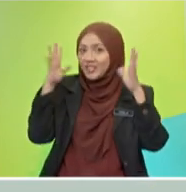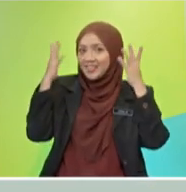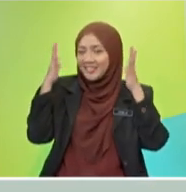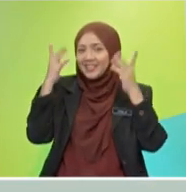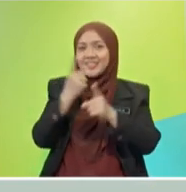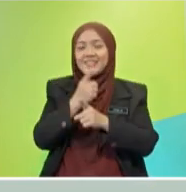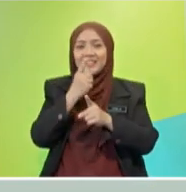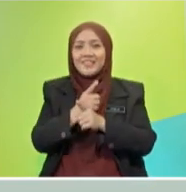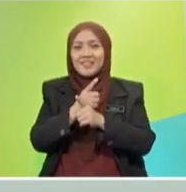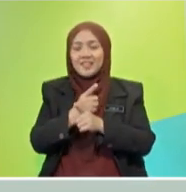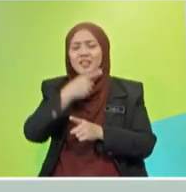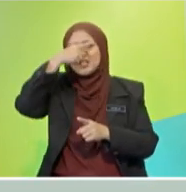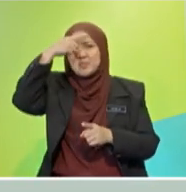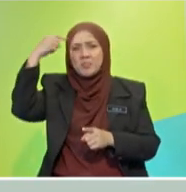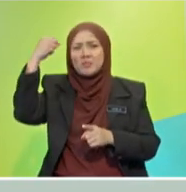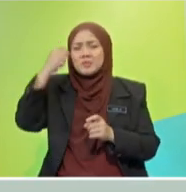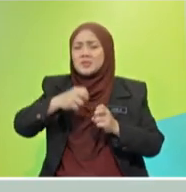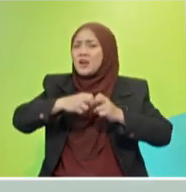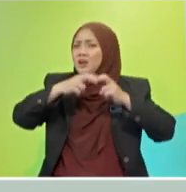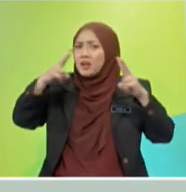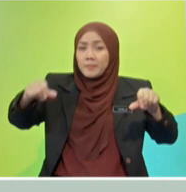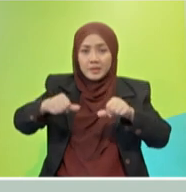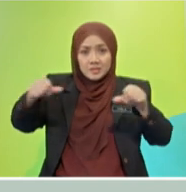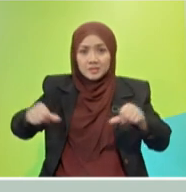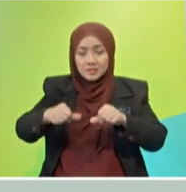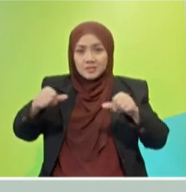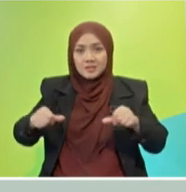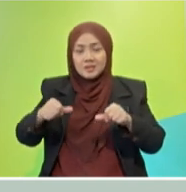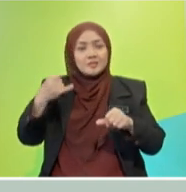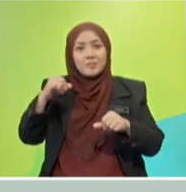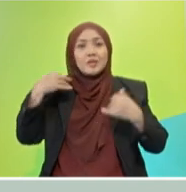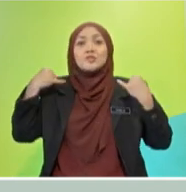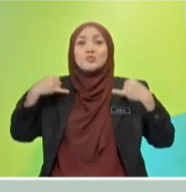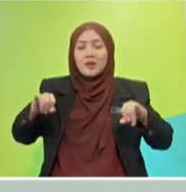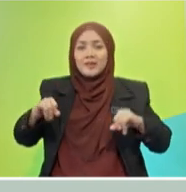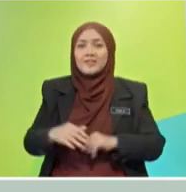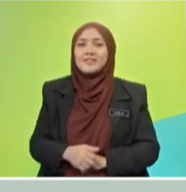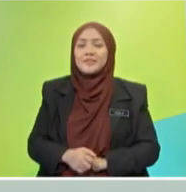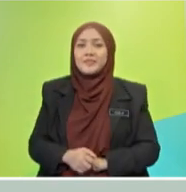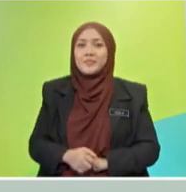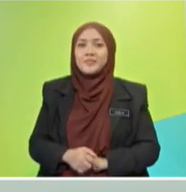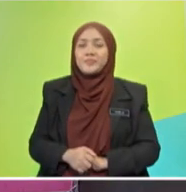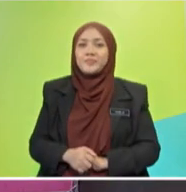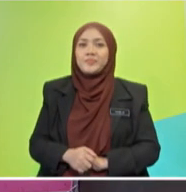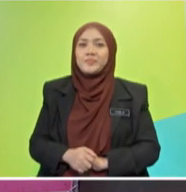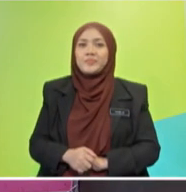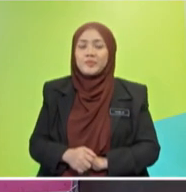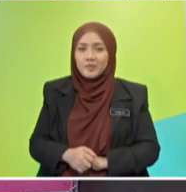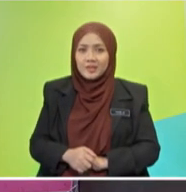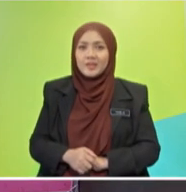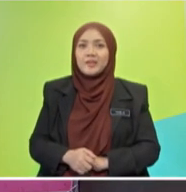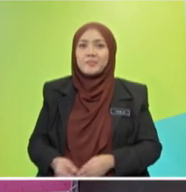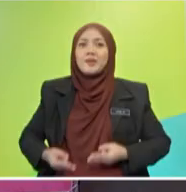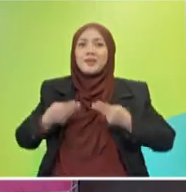selalu masak ya buah ya terlalu masak tak boleh dijual di pasaran jadi kita bagi Anisa